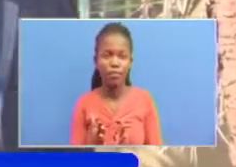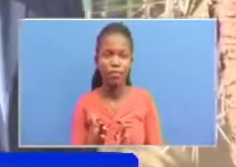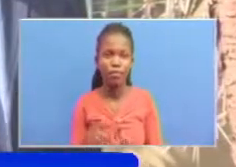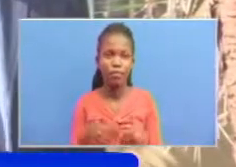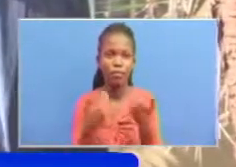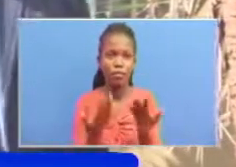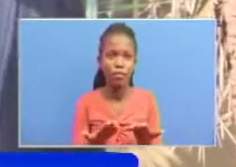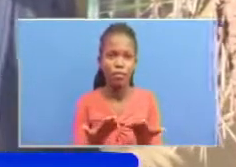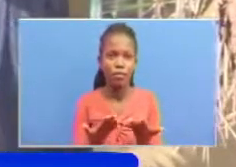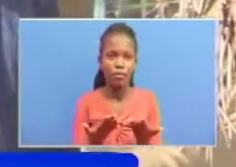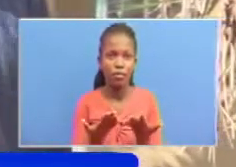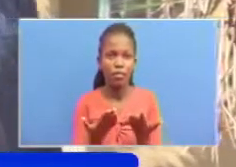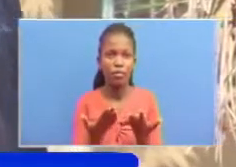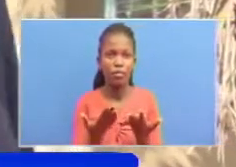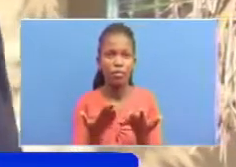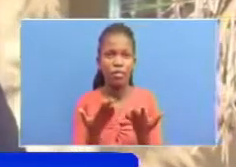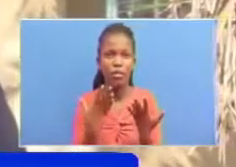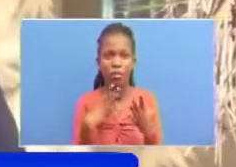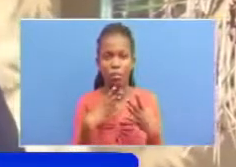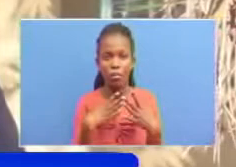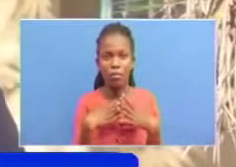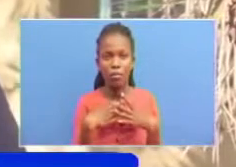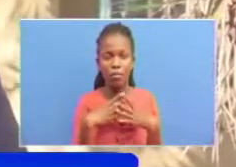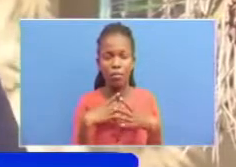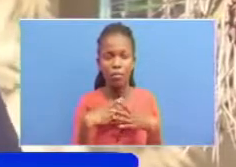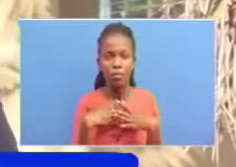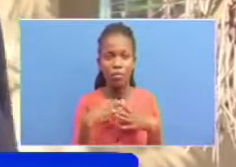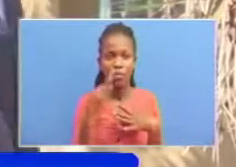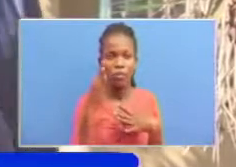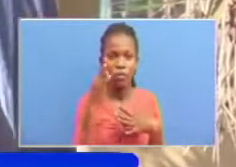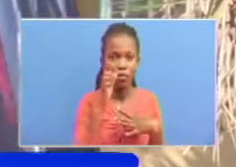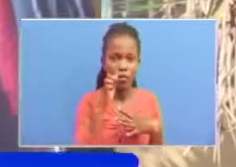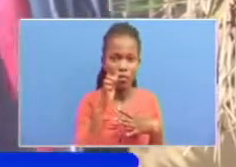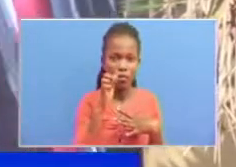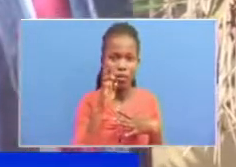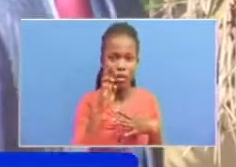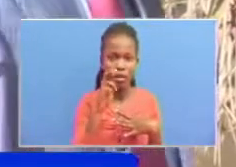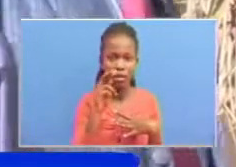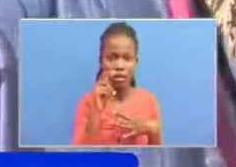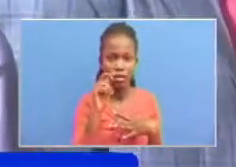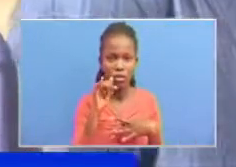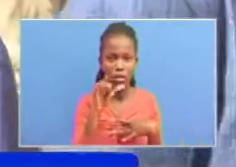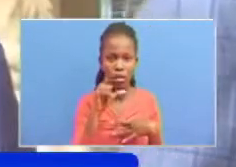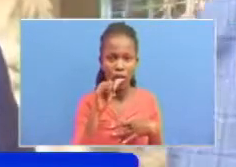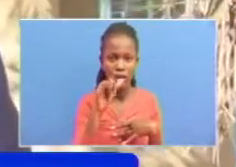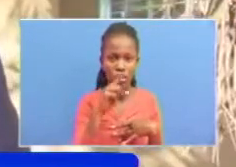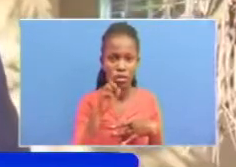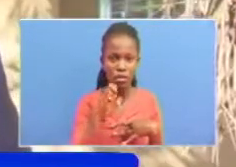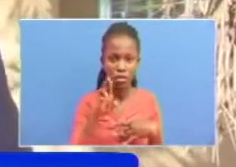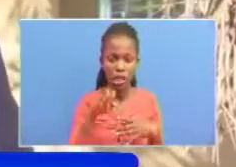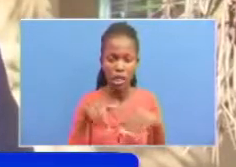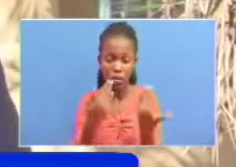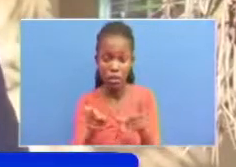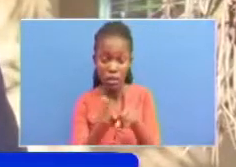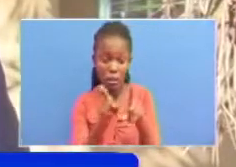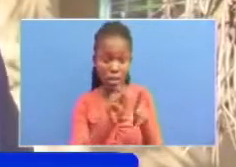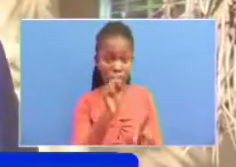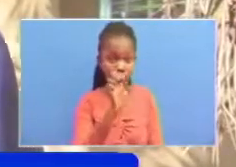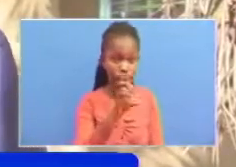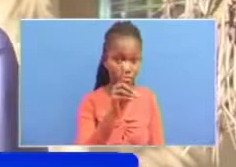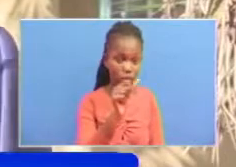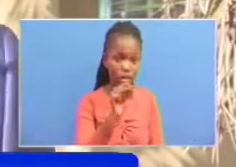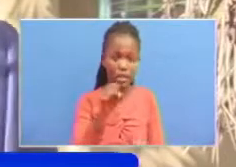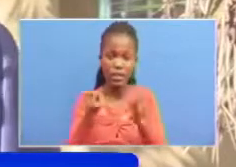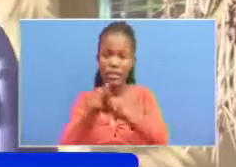tunenga ala athine muno. Tuwa manenga fertilizer. Tuwa sioka tuwa manenga mbeu. Tuwa sioka indeno.